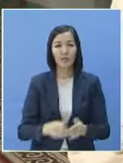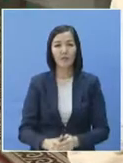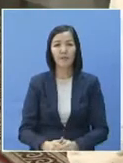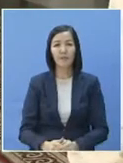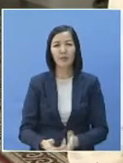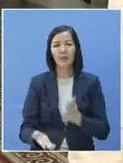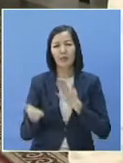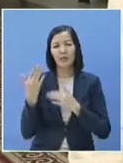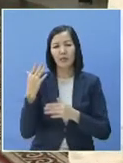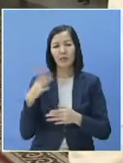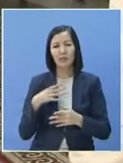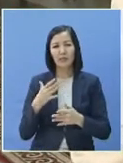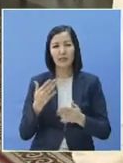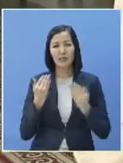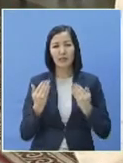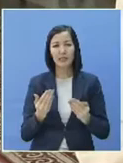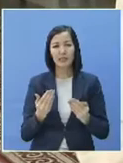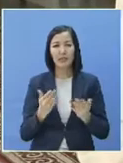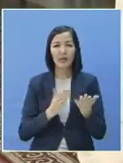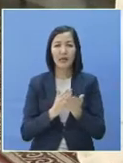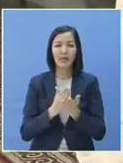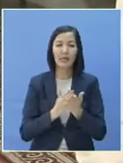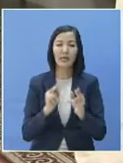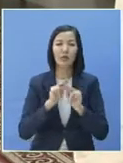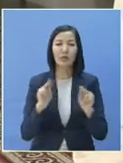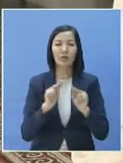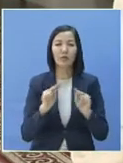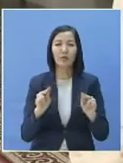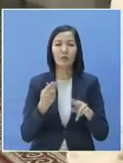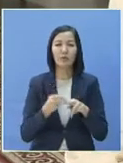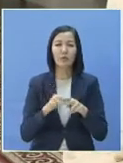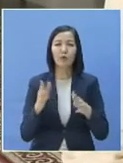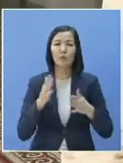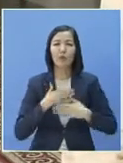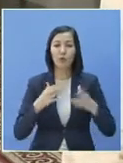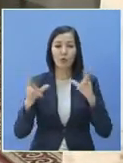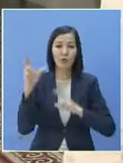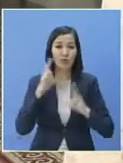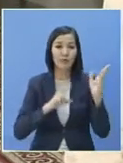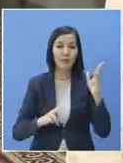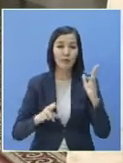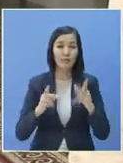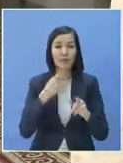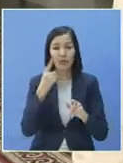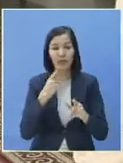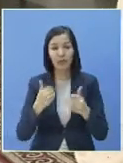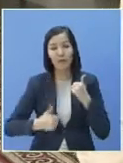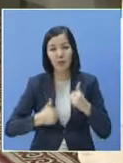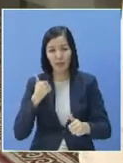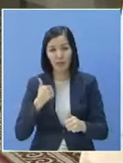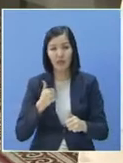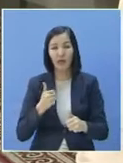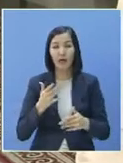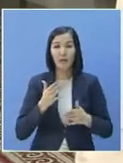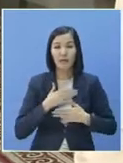бұл қара шаңырақта оқыған қазіргі біздің ардагер ұстаздарымыз бұл біздің университетіміз деп мақтанады. Біз университетте